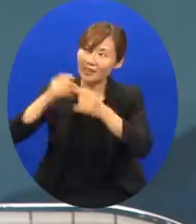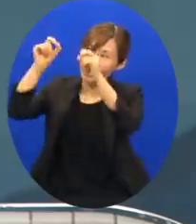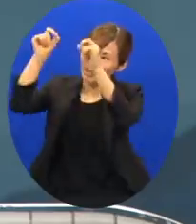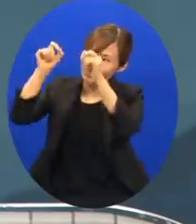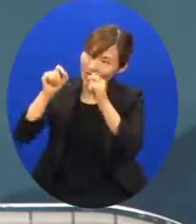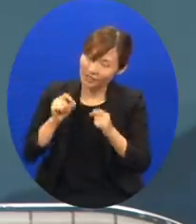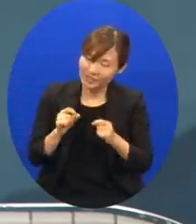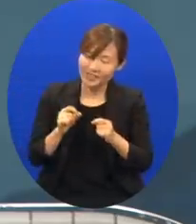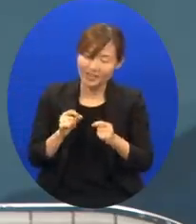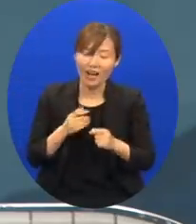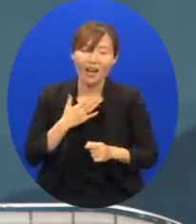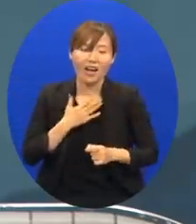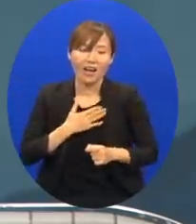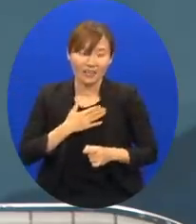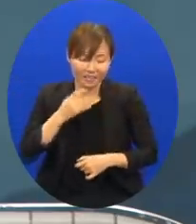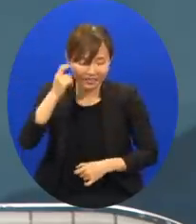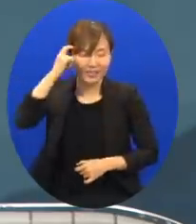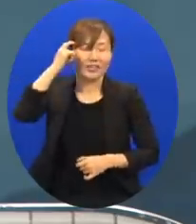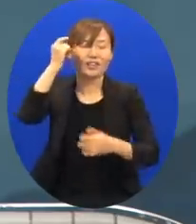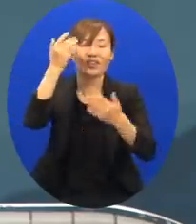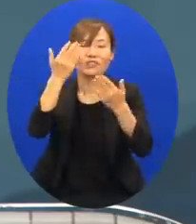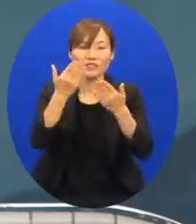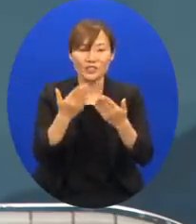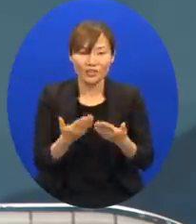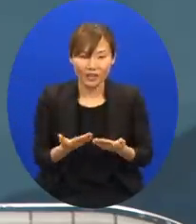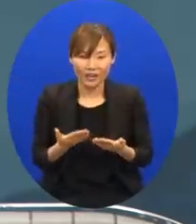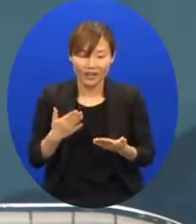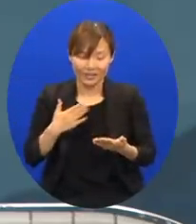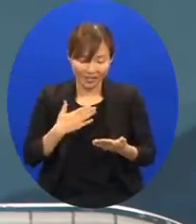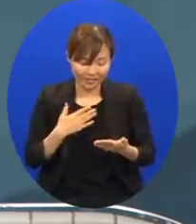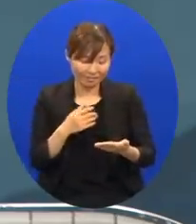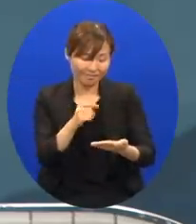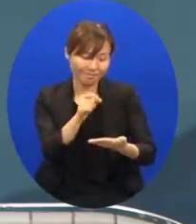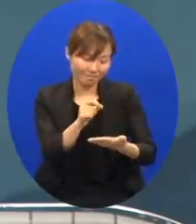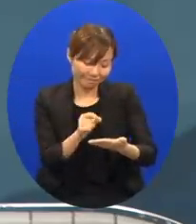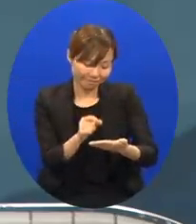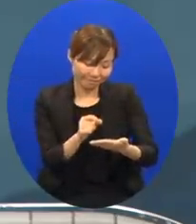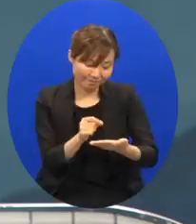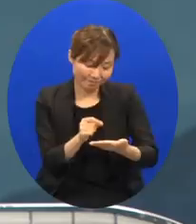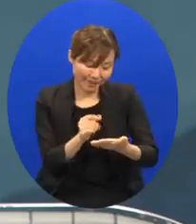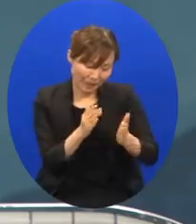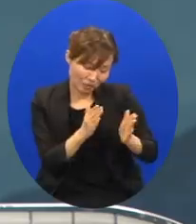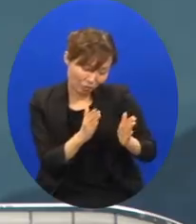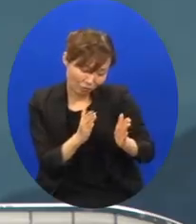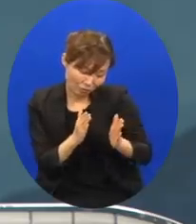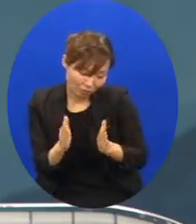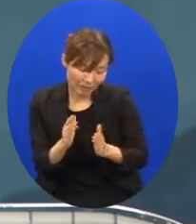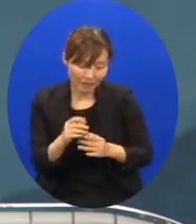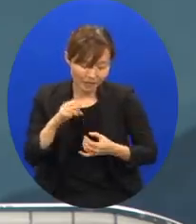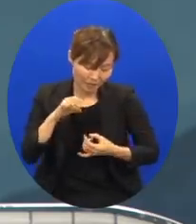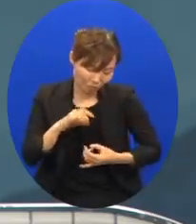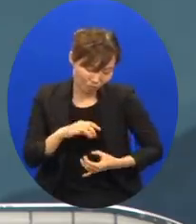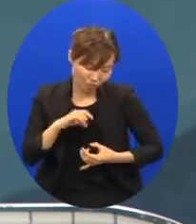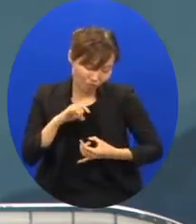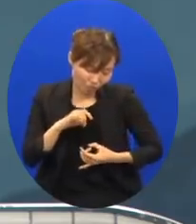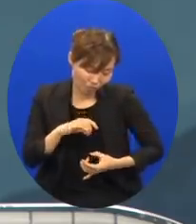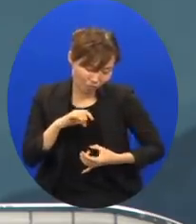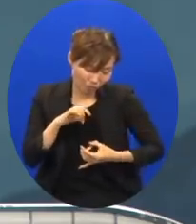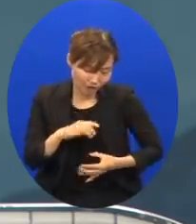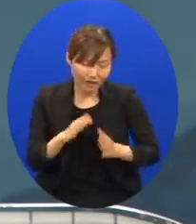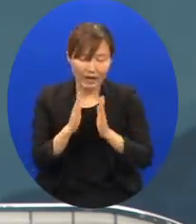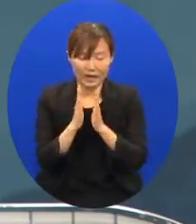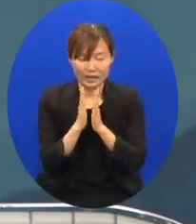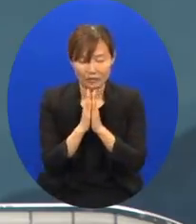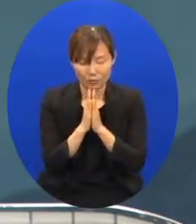알게 하실 거라 그래서 받아 쓸 준비를 하고 계속 말씀을 묵상하고 또 기도하고 묵상하는